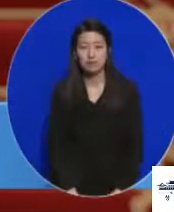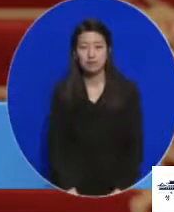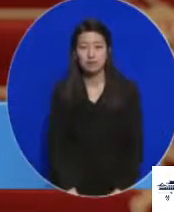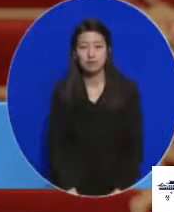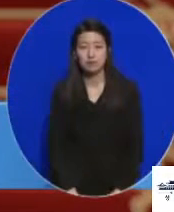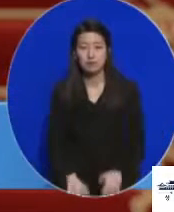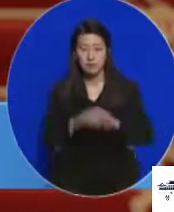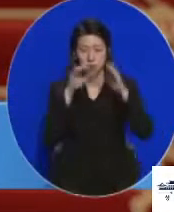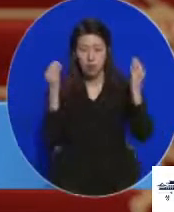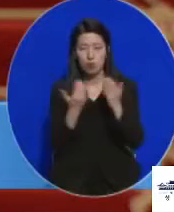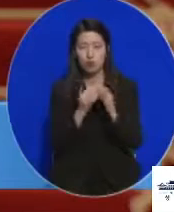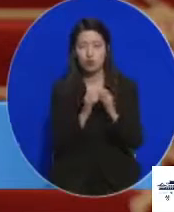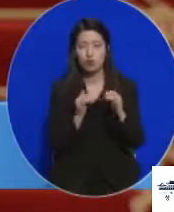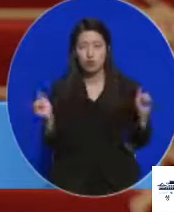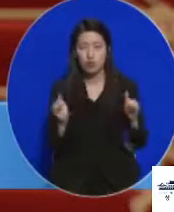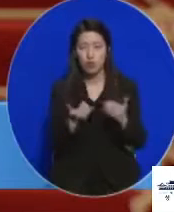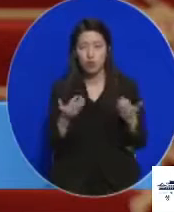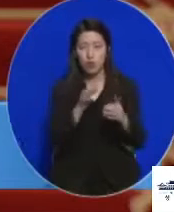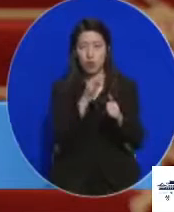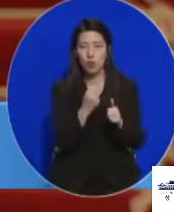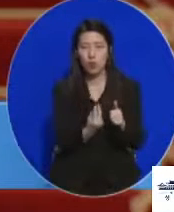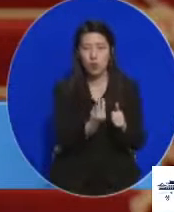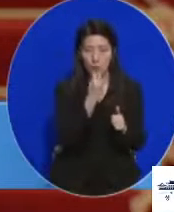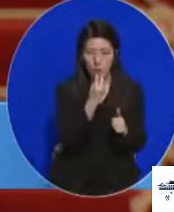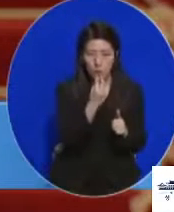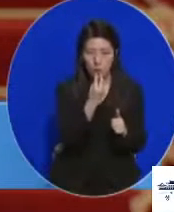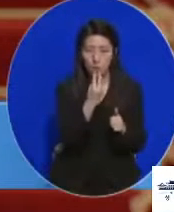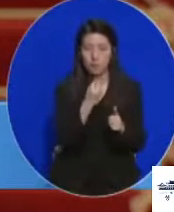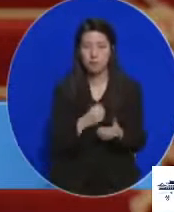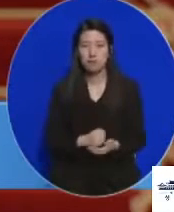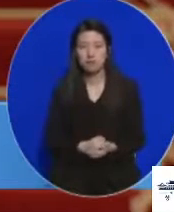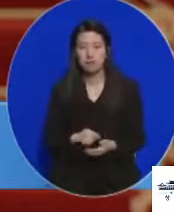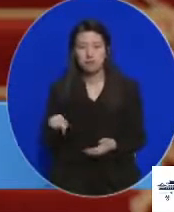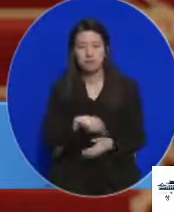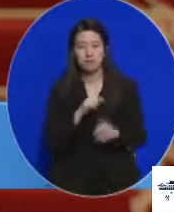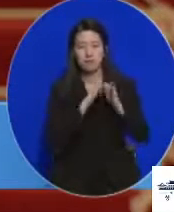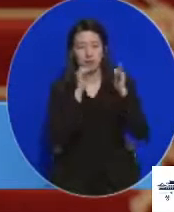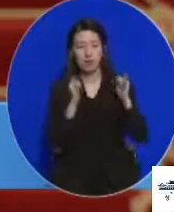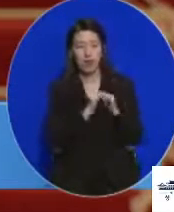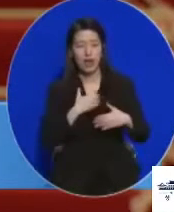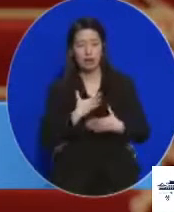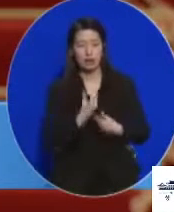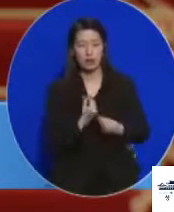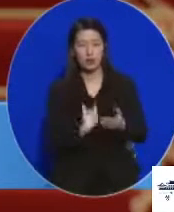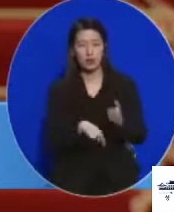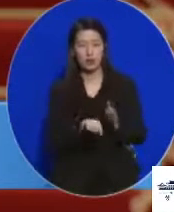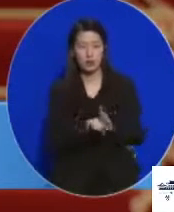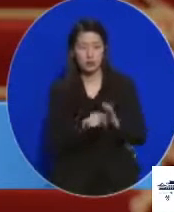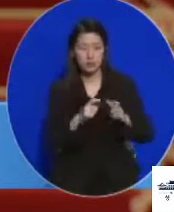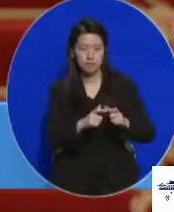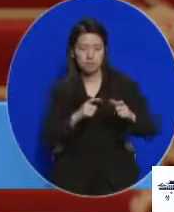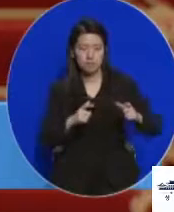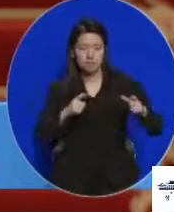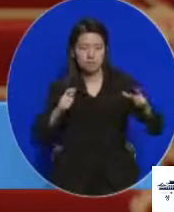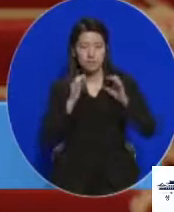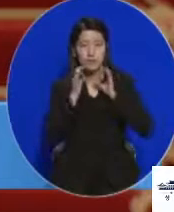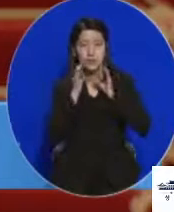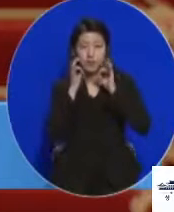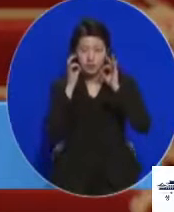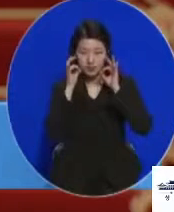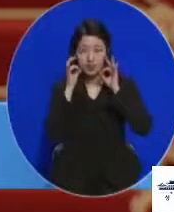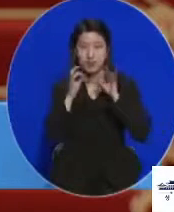제도 상병 수당 등 고용한 전망과 사회 안전 방화 풍 노력을 계속해 나가겠습니다